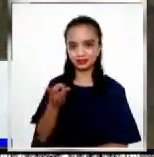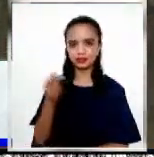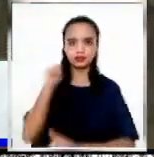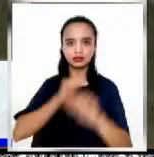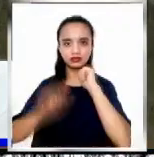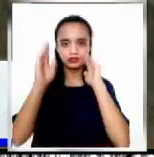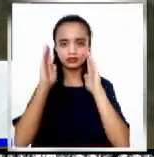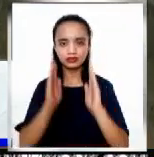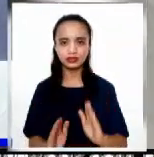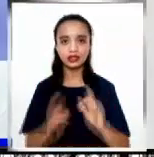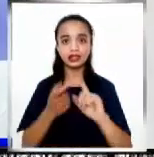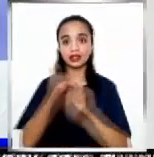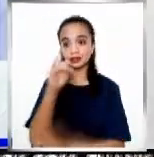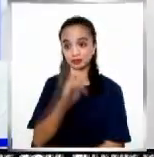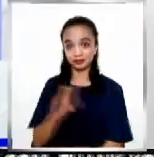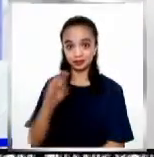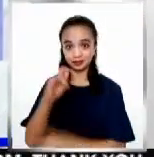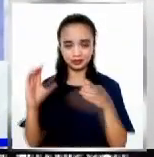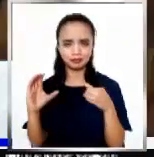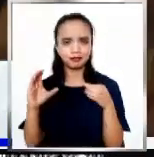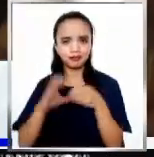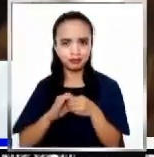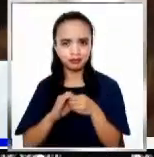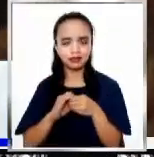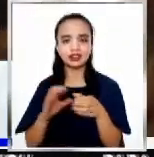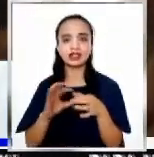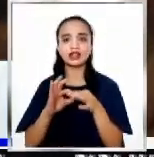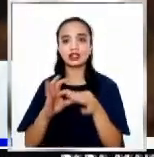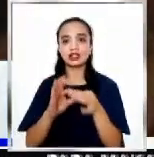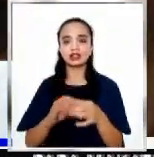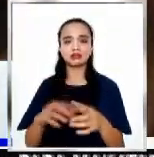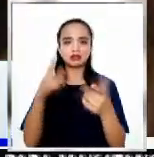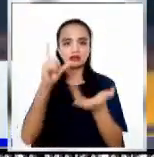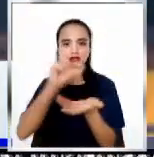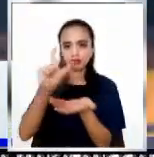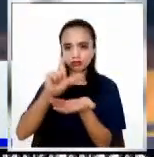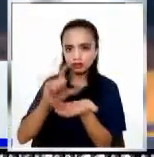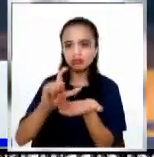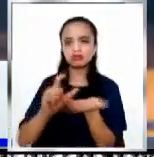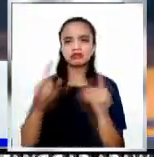YouTube collaborations, photo shoots, endorsement at